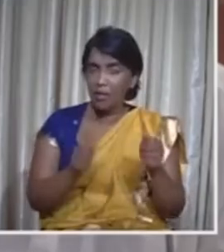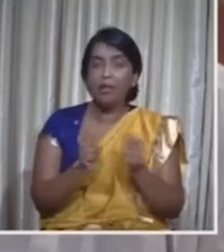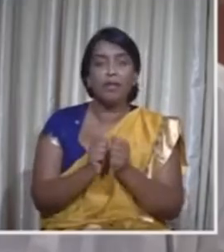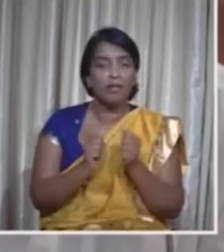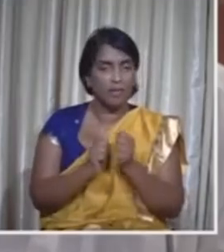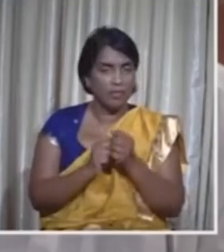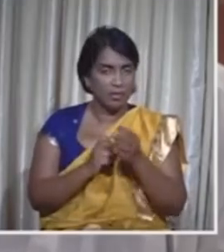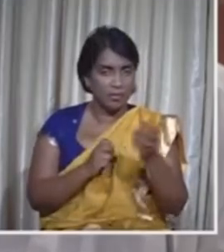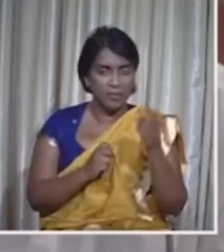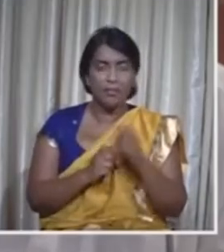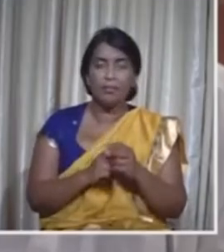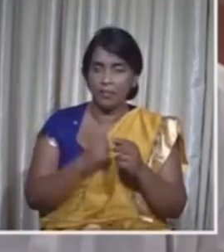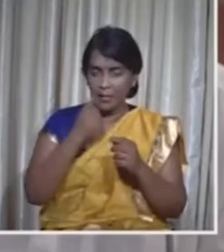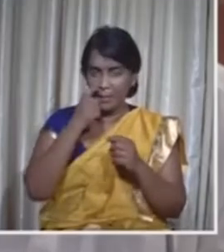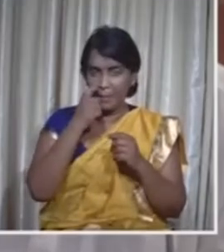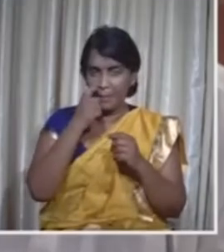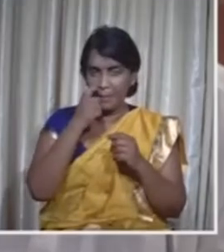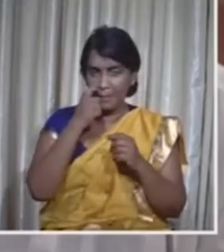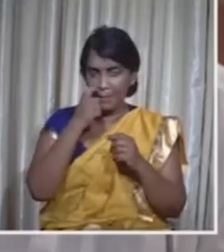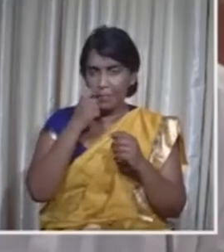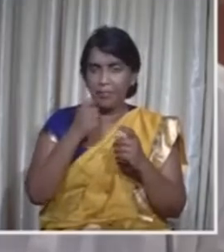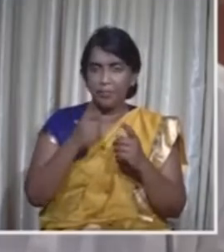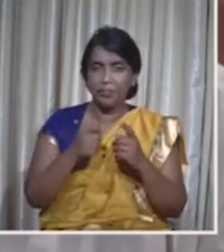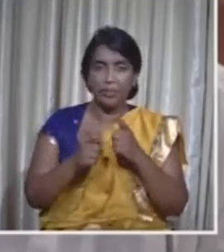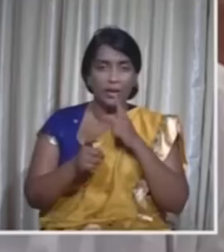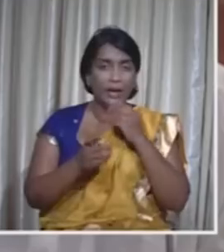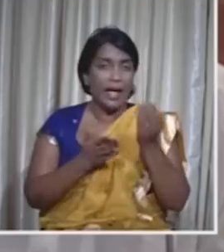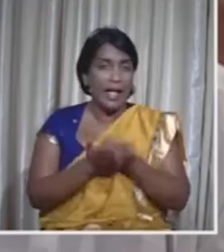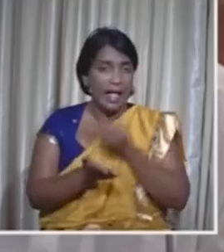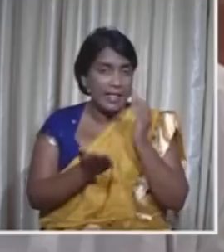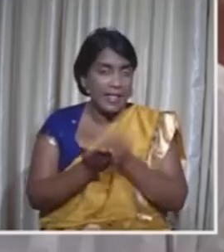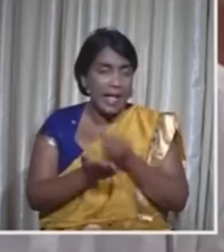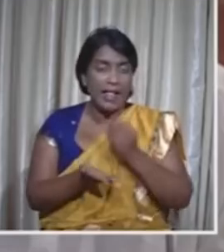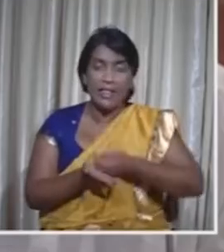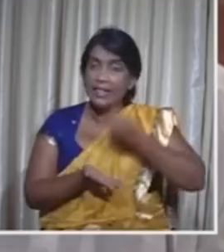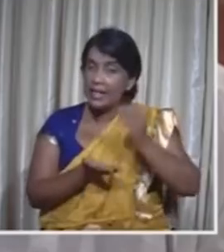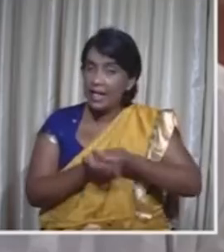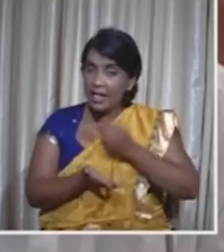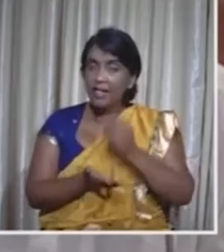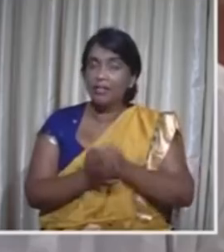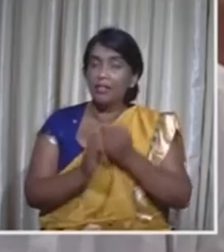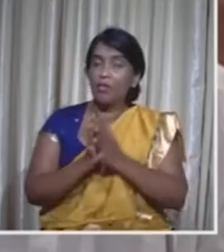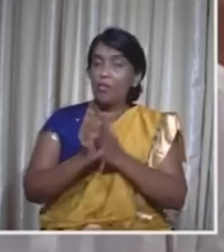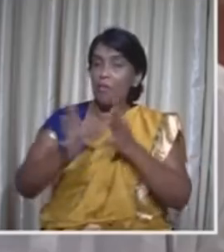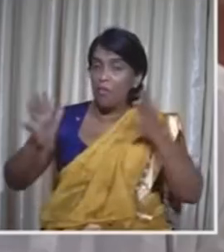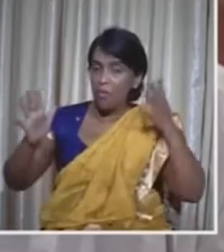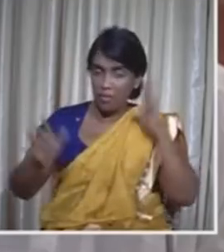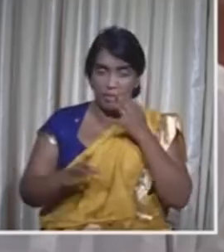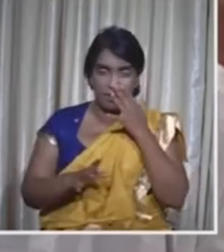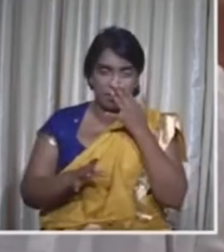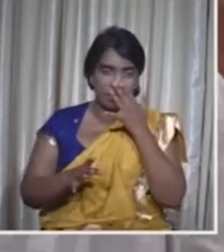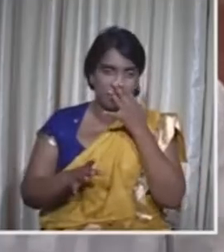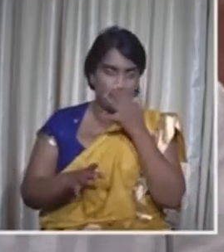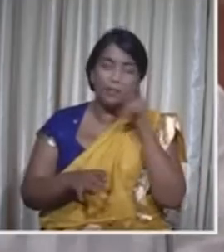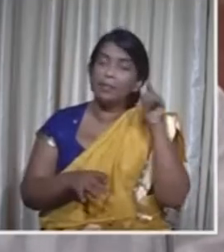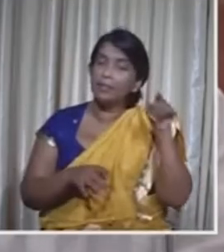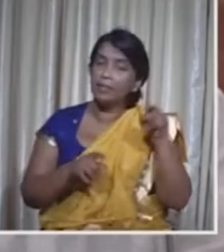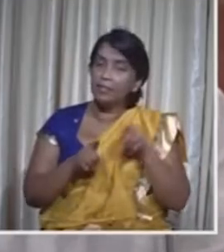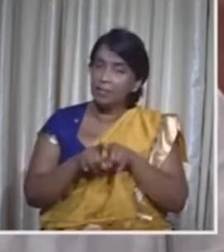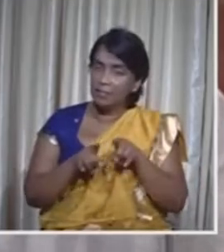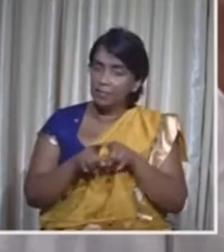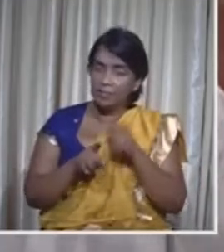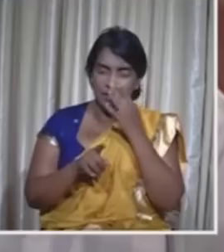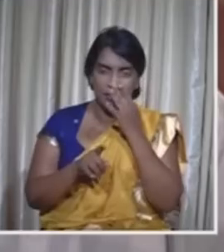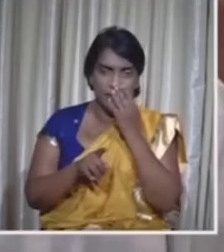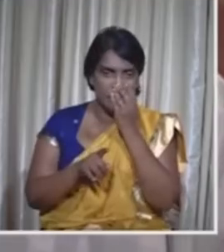வரிசையில் இருந்தார்கள். அப்பொழுது பராஜ் குண்டுகளை வீசி அந்த குழந்தைகள் கொல்லப்பட்டார்கள், கர்ப்பிணி தாய்மார்கள் கொல்லப்பட்டார்கள், பெண்கள்